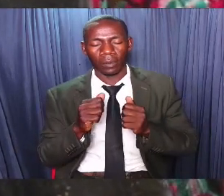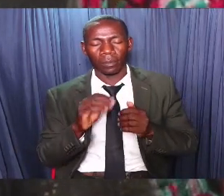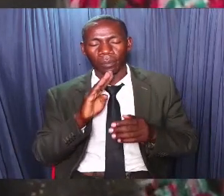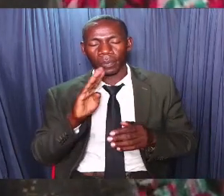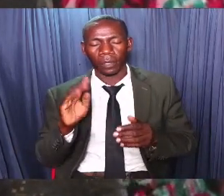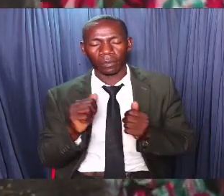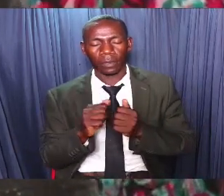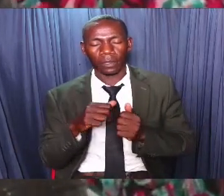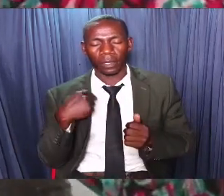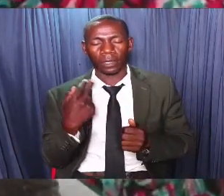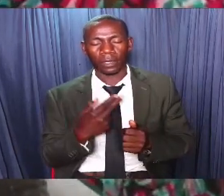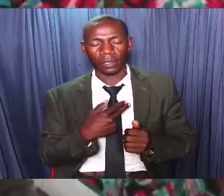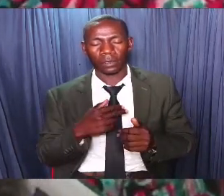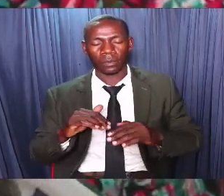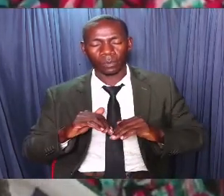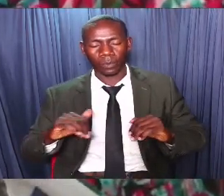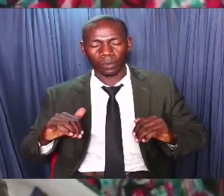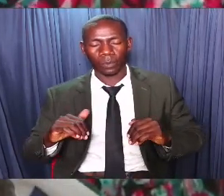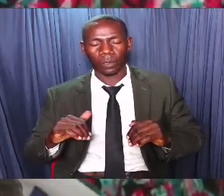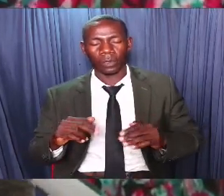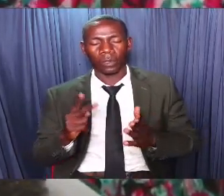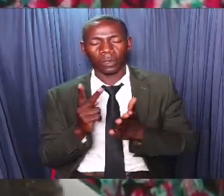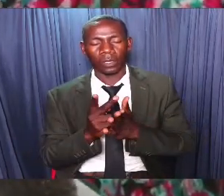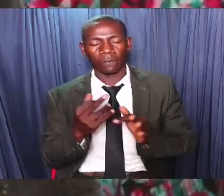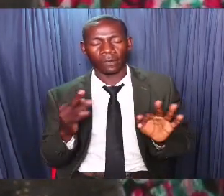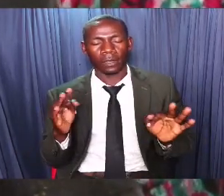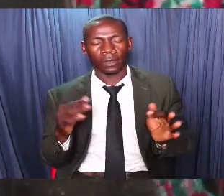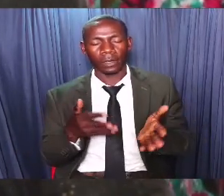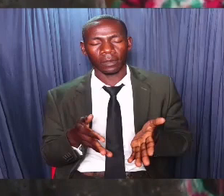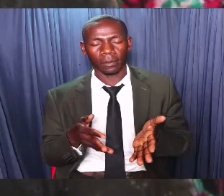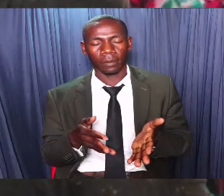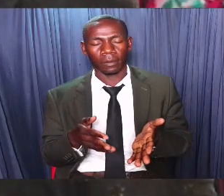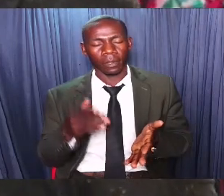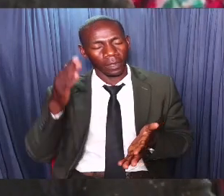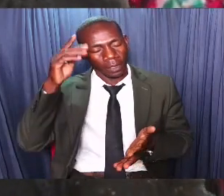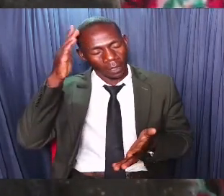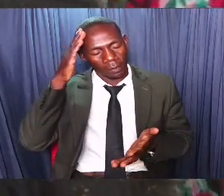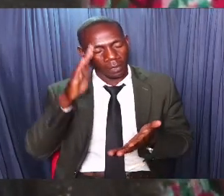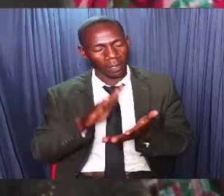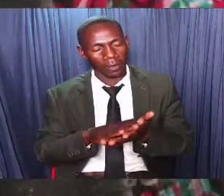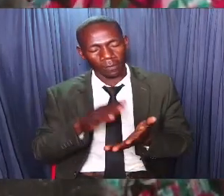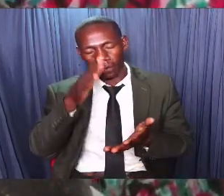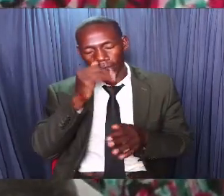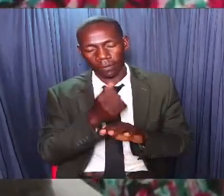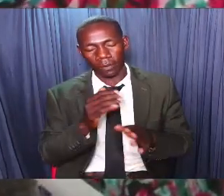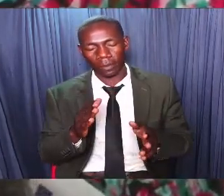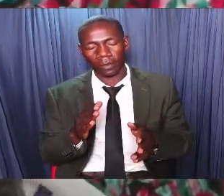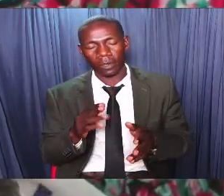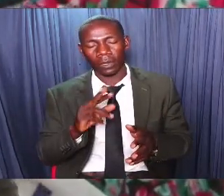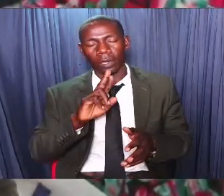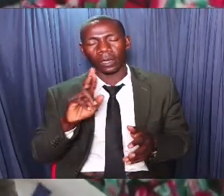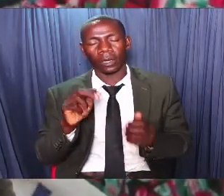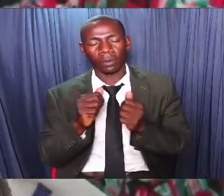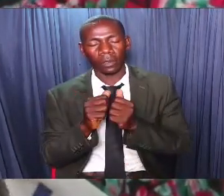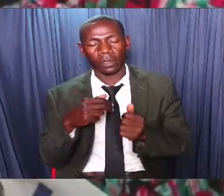hai. Asante Bwana kutufungua na kutuweka huru siku ya leo, nikiamini Mungu wa mwanzilishi ni hai, uko